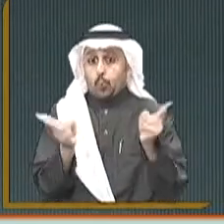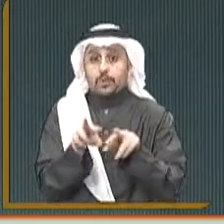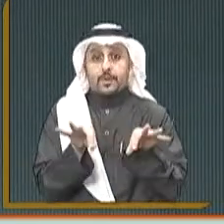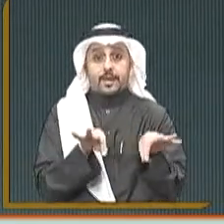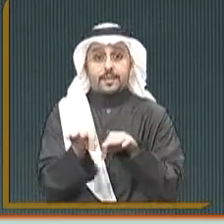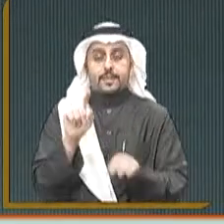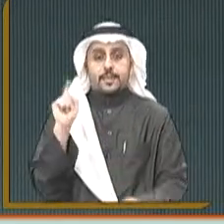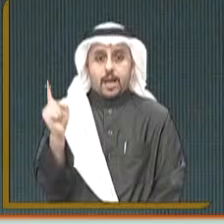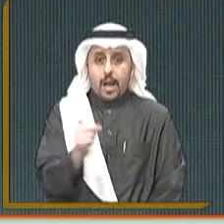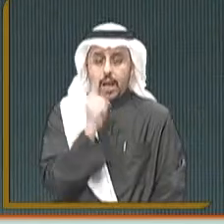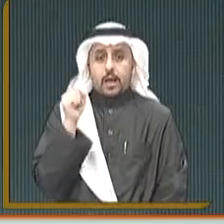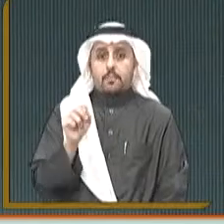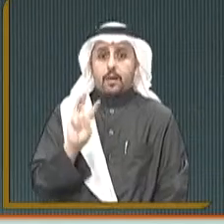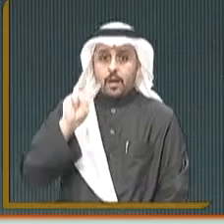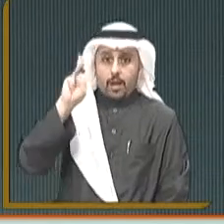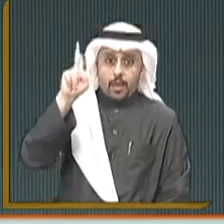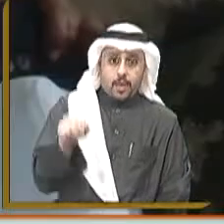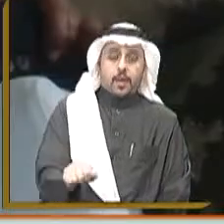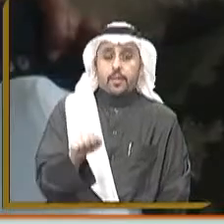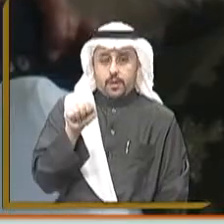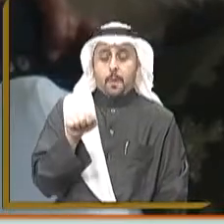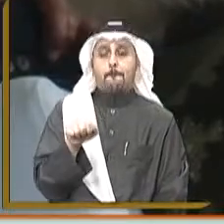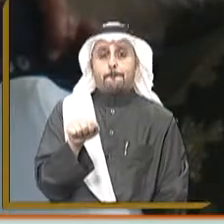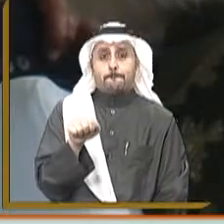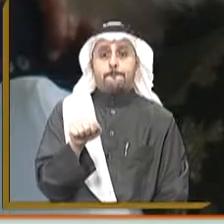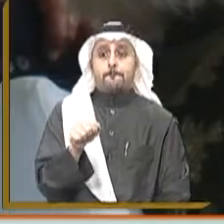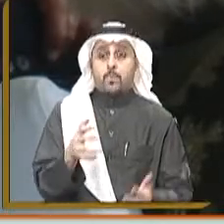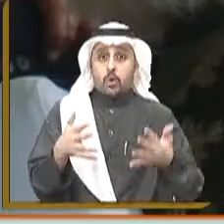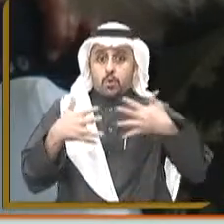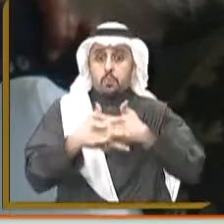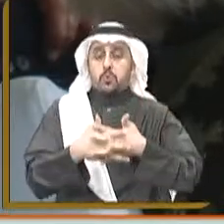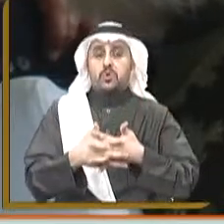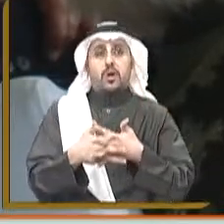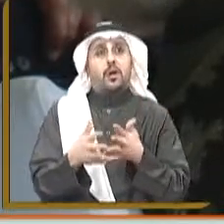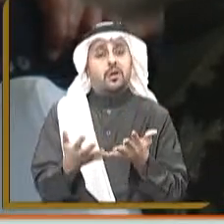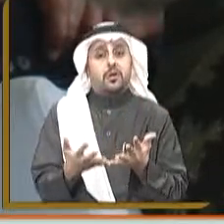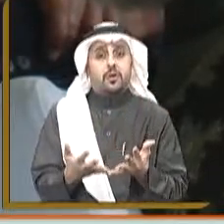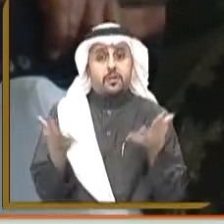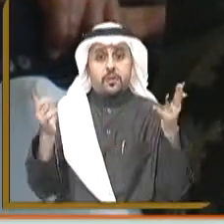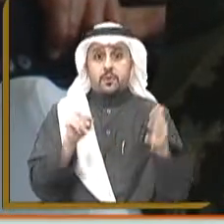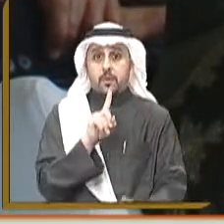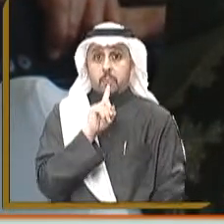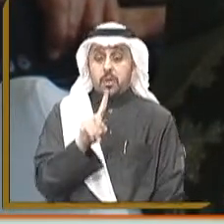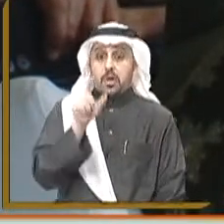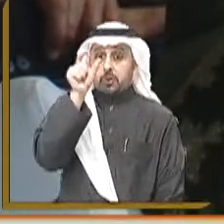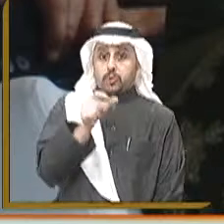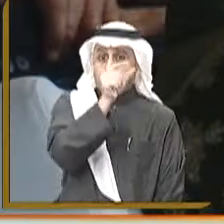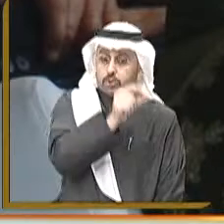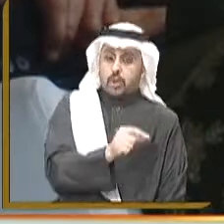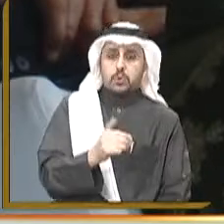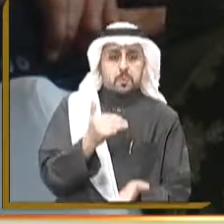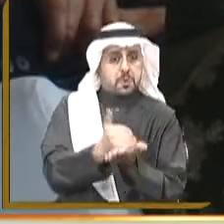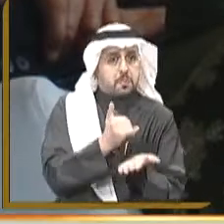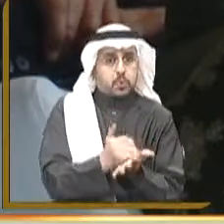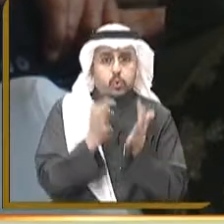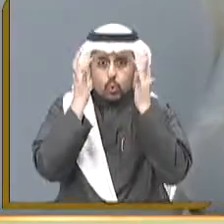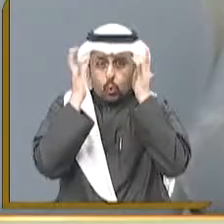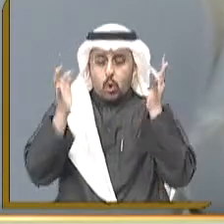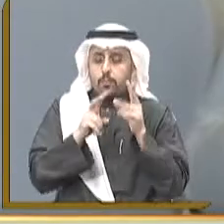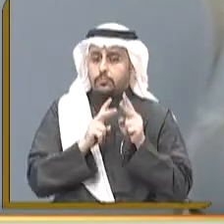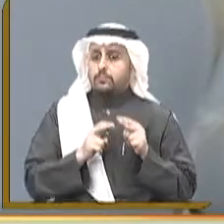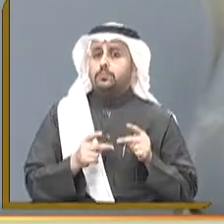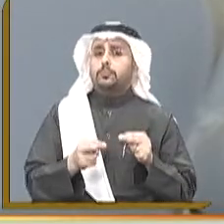ناقش خلال 3 أيام من عمره وبمشاركة أكثر من 200 شخصية من المسؤولين وصناع